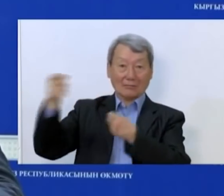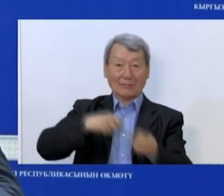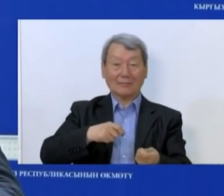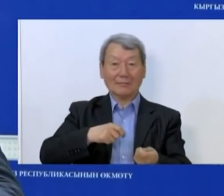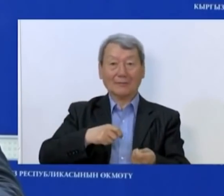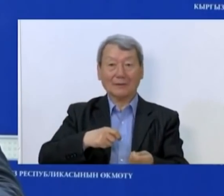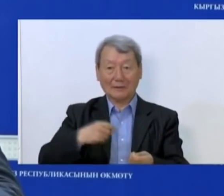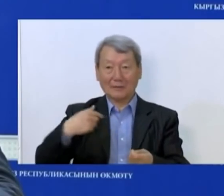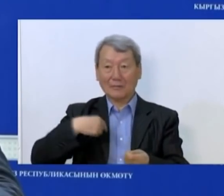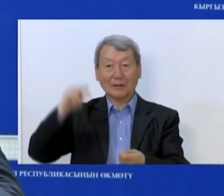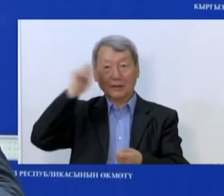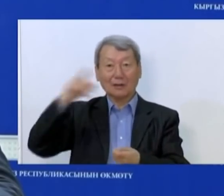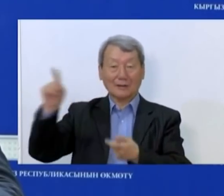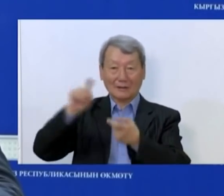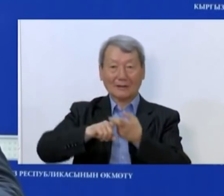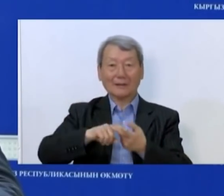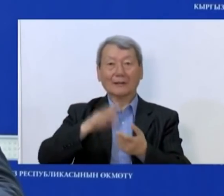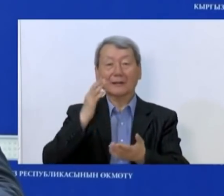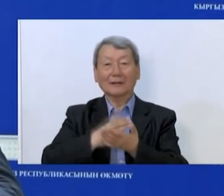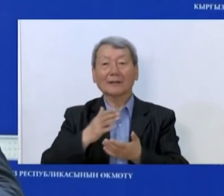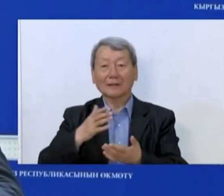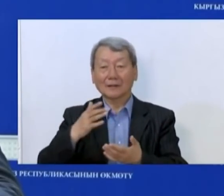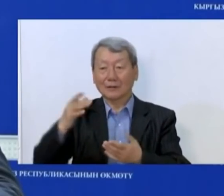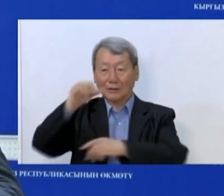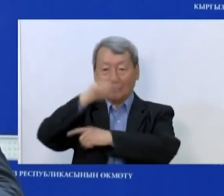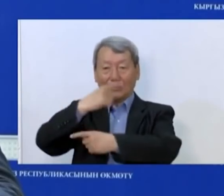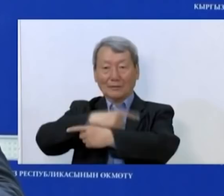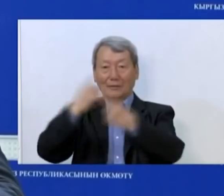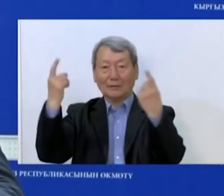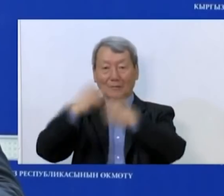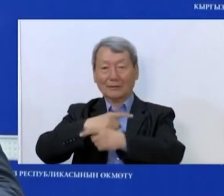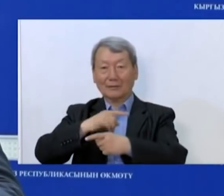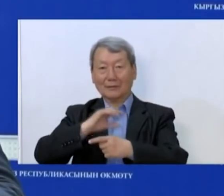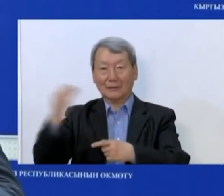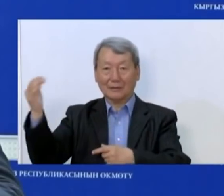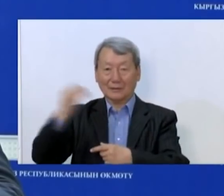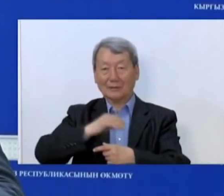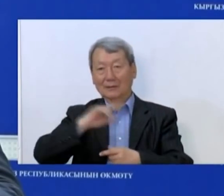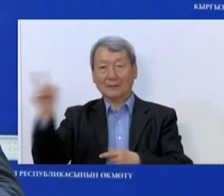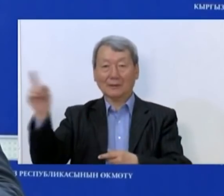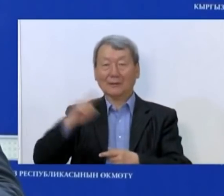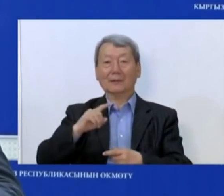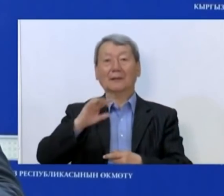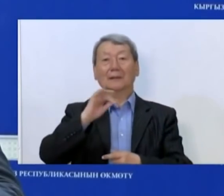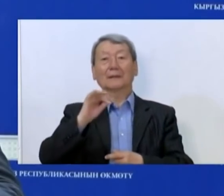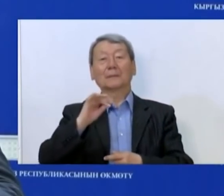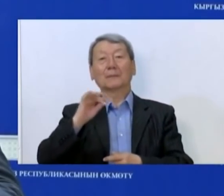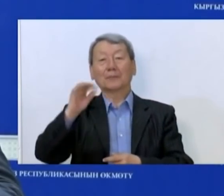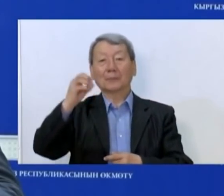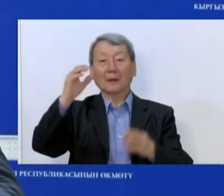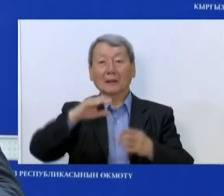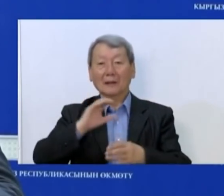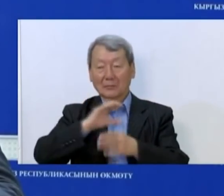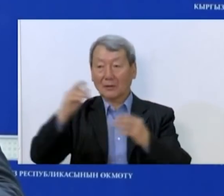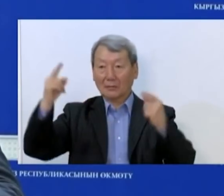кылдык. Анда аталган фондко Кыргыз-Россия өнүктүрүү фондунун каражатын колдонууну сурап жатабыз. Бул акчалардын эсебинен